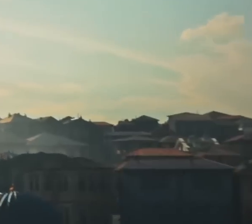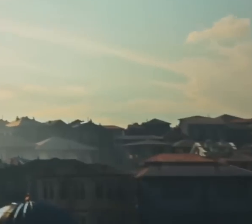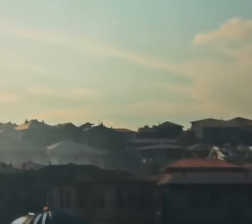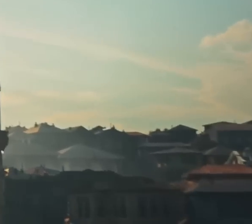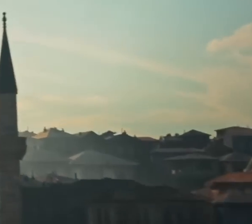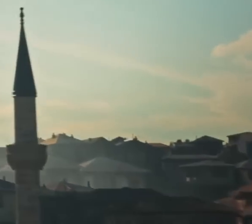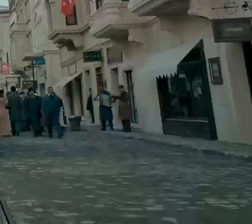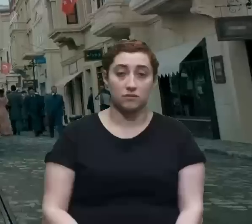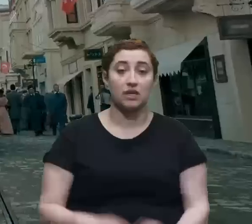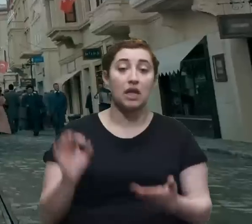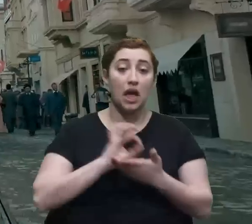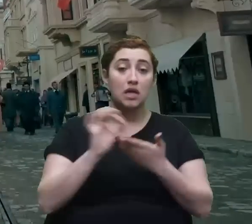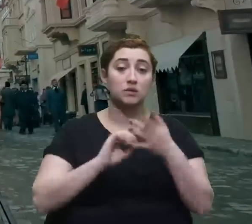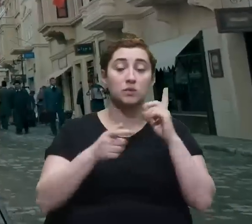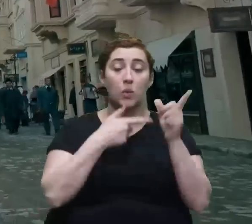Atlı tramvay ilerliyor.